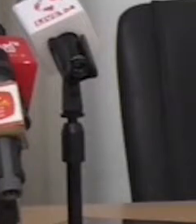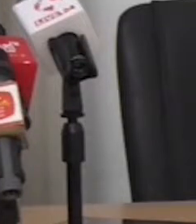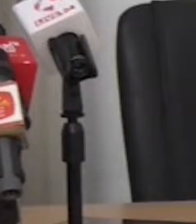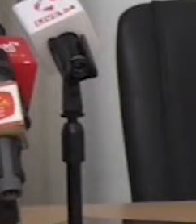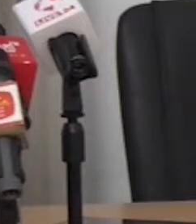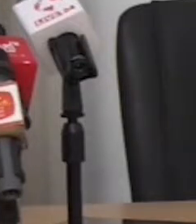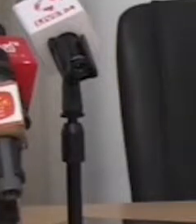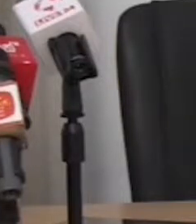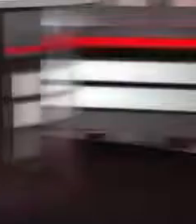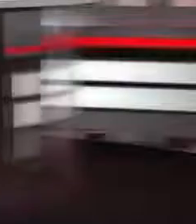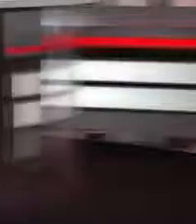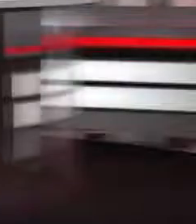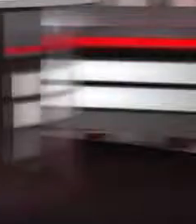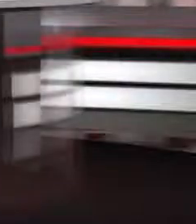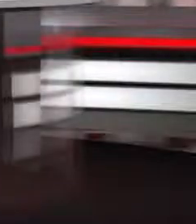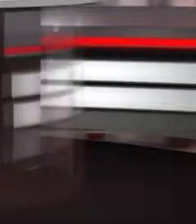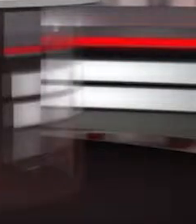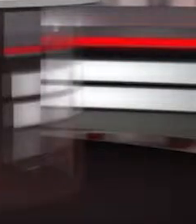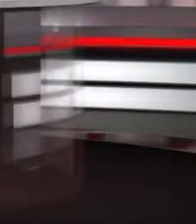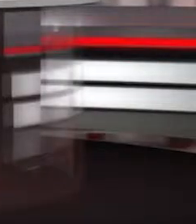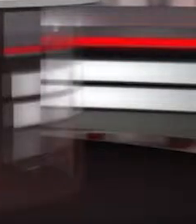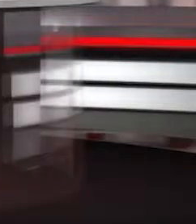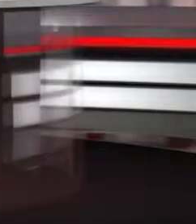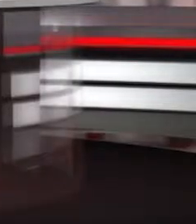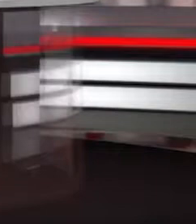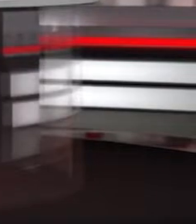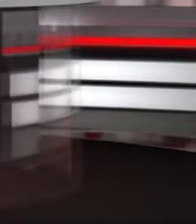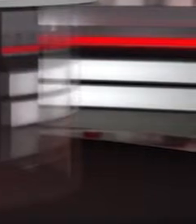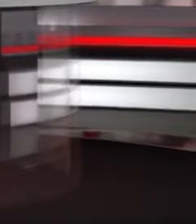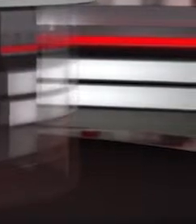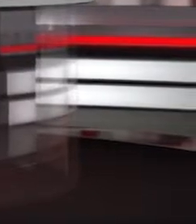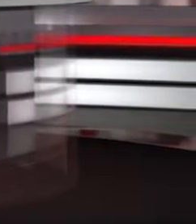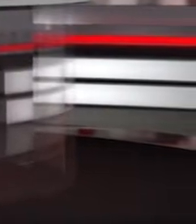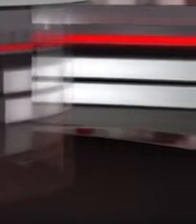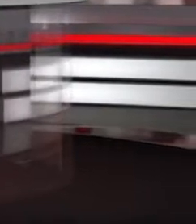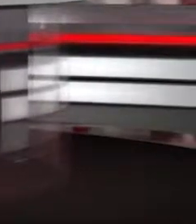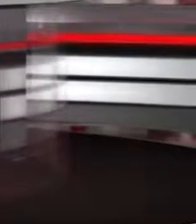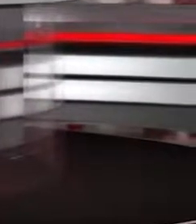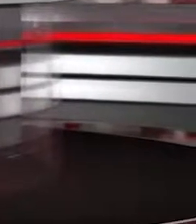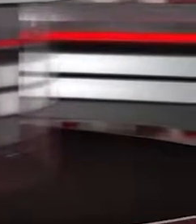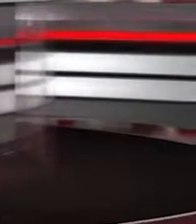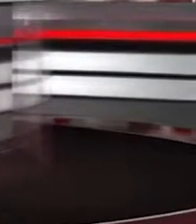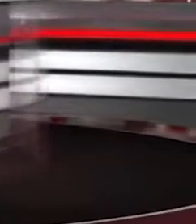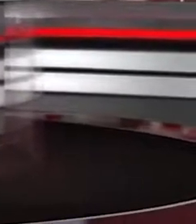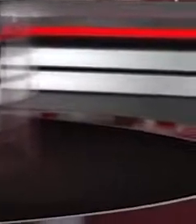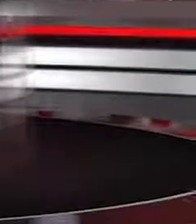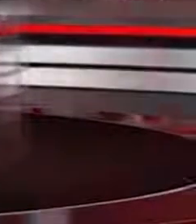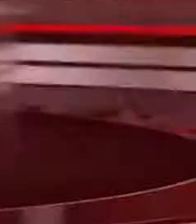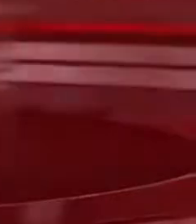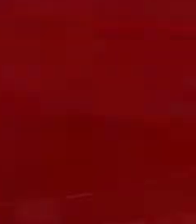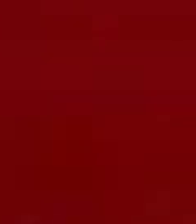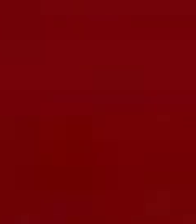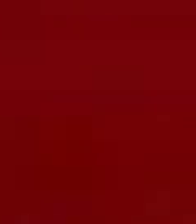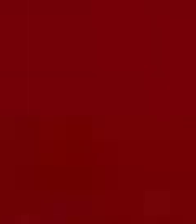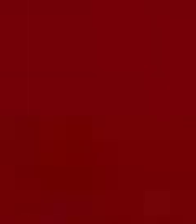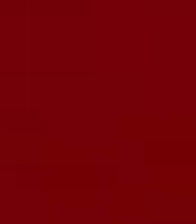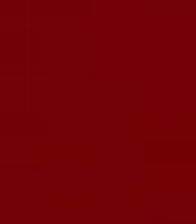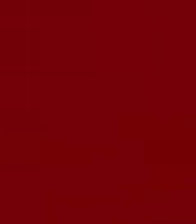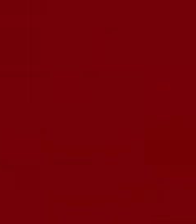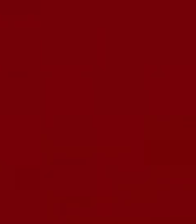துணுக்கிறான் திபென்னே. இத்துடன் இந்த செய்திகள் நிறைவுபெறுகின்றன. மீண்டும் நாளை பிரதான செய்திகளை எதிர்பாருங்கள். வணக்கம்.